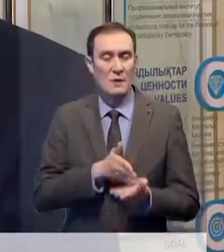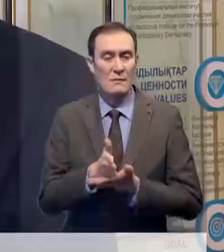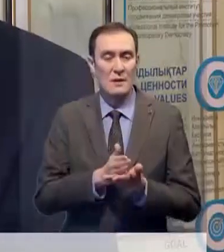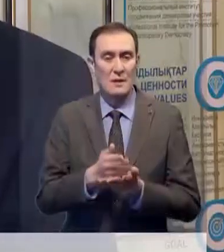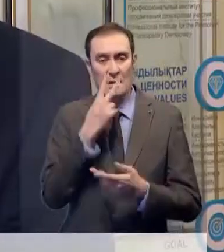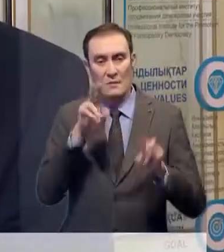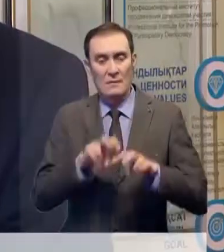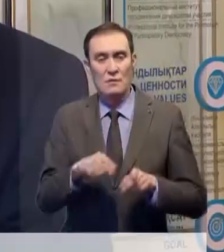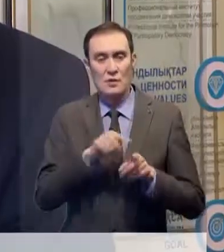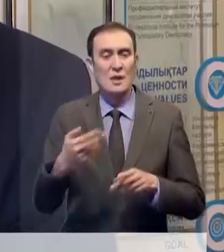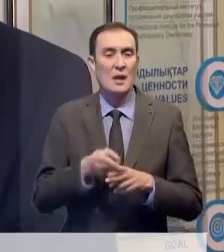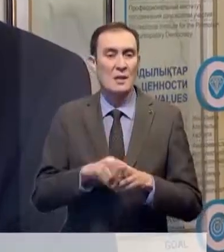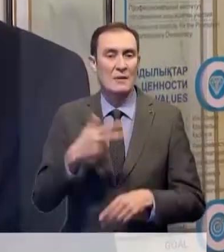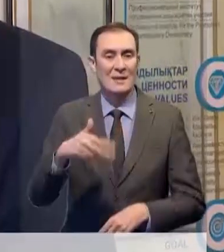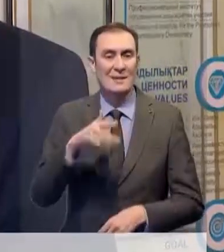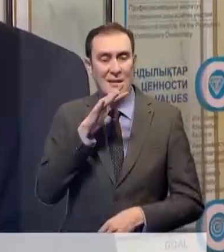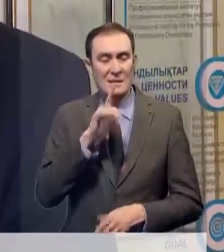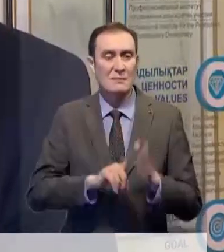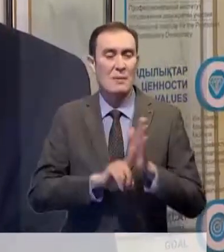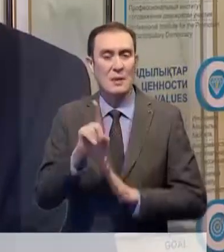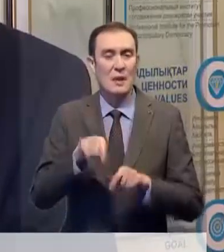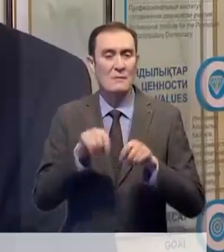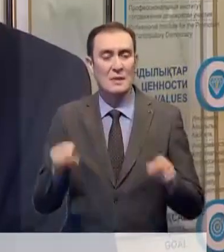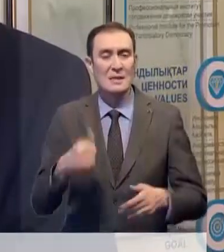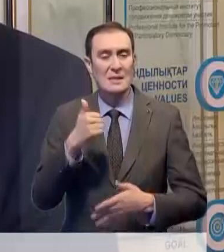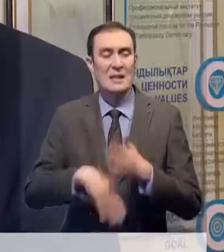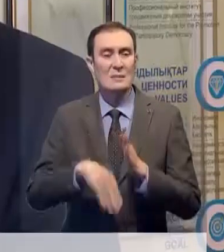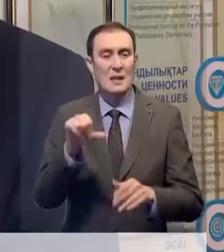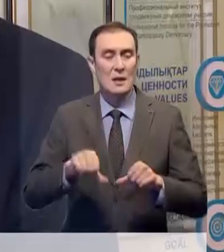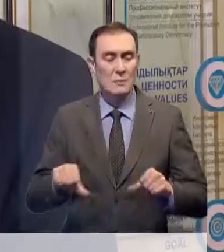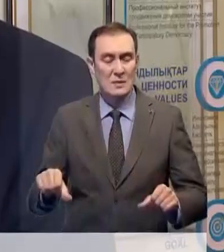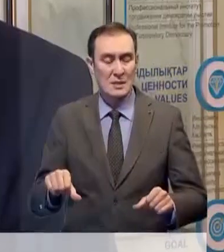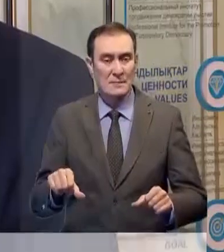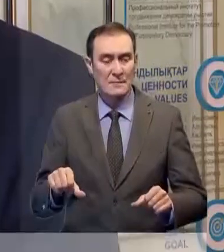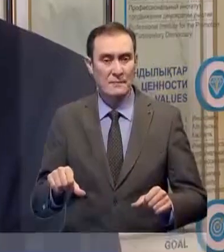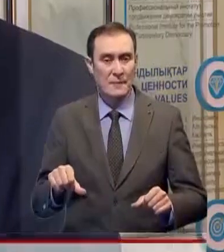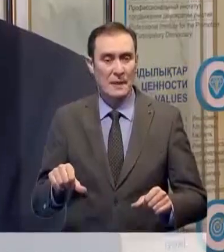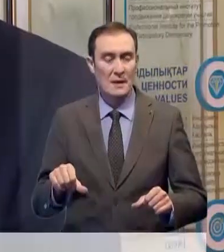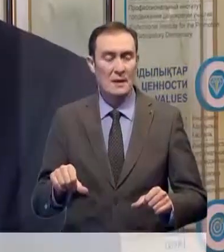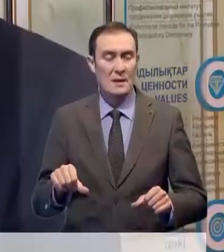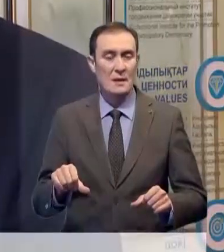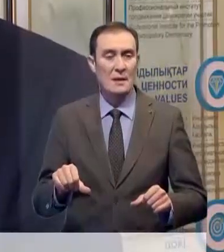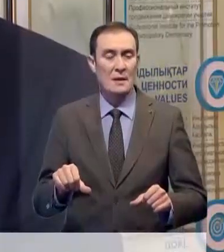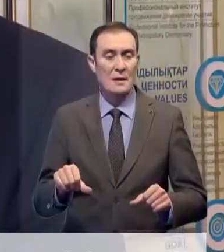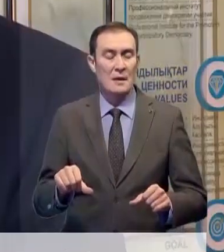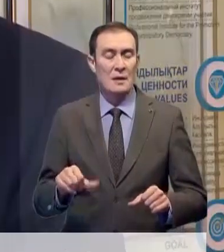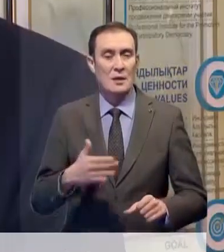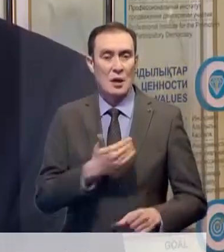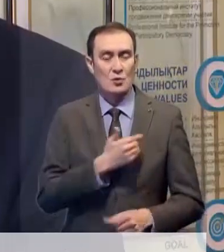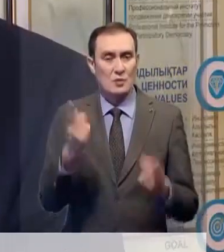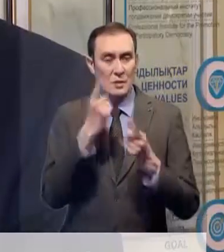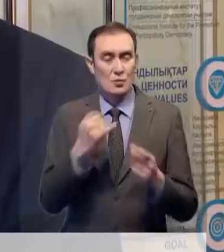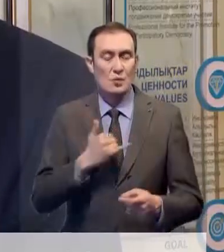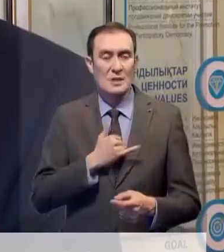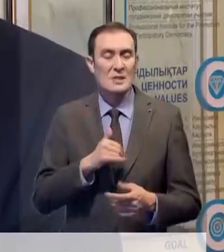за этот 30-летний период с момента образования Центральной избирательной комиссии Казахстана. И скажу, что у нас не